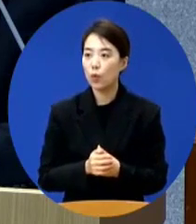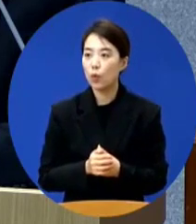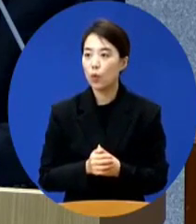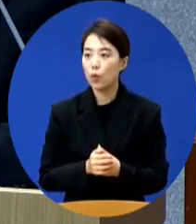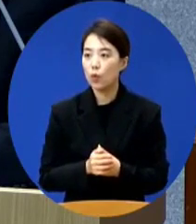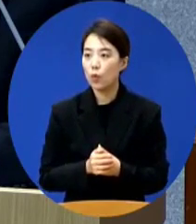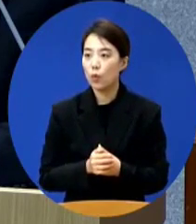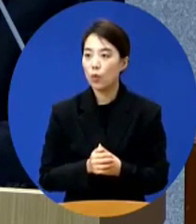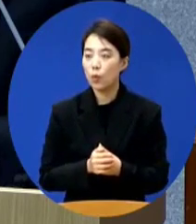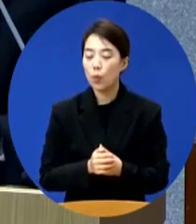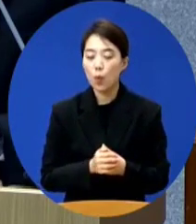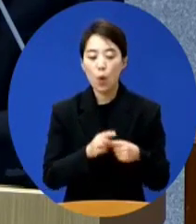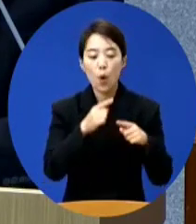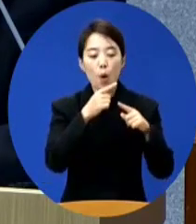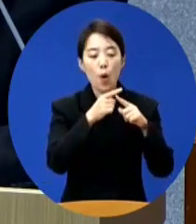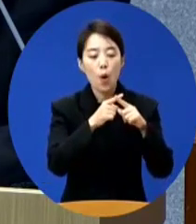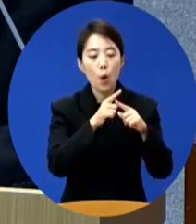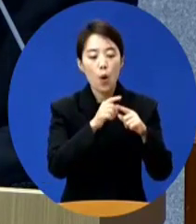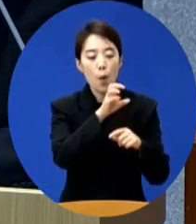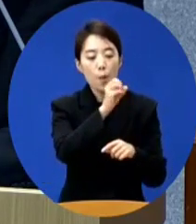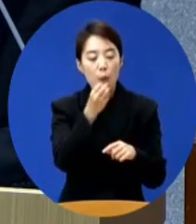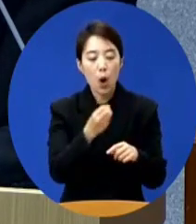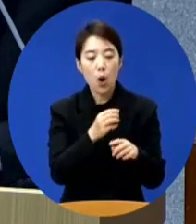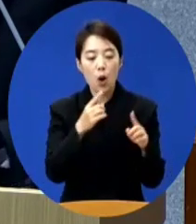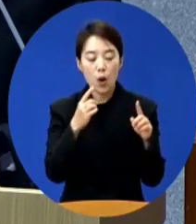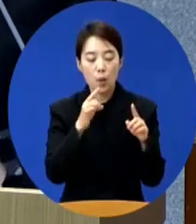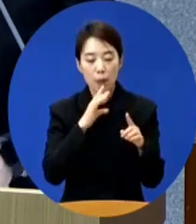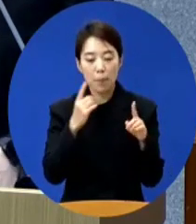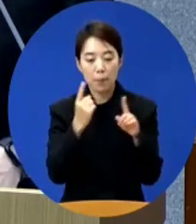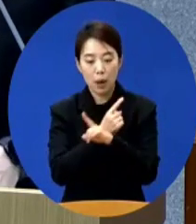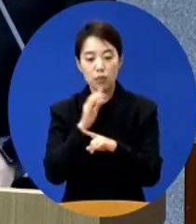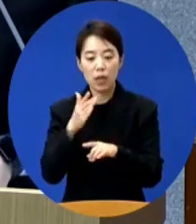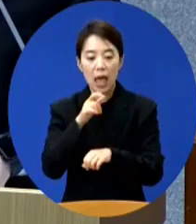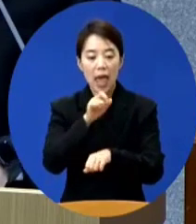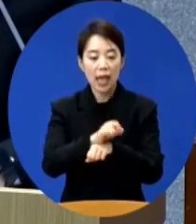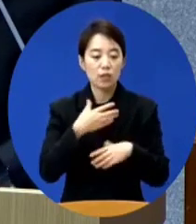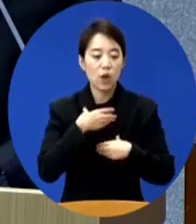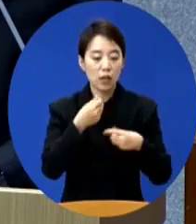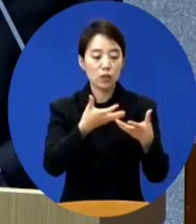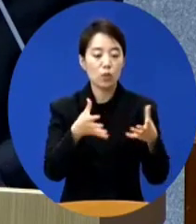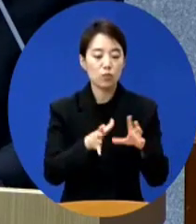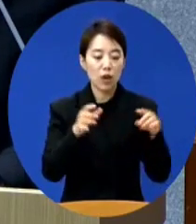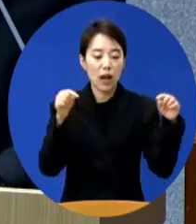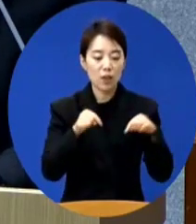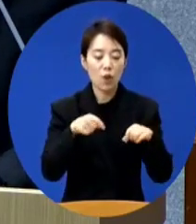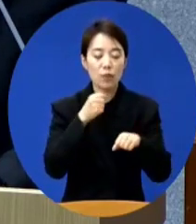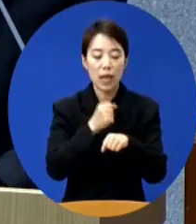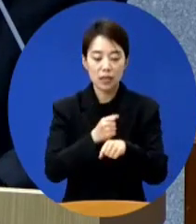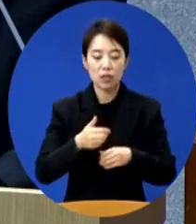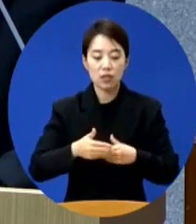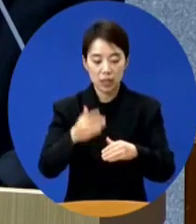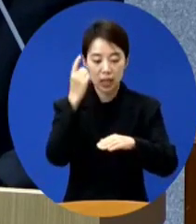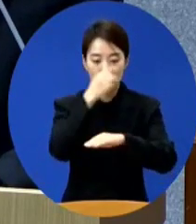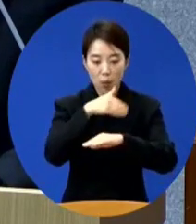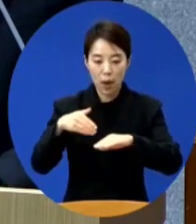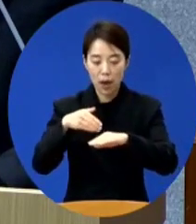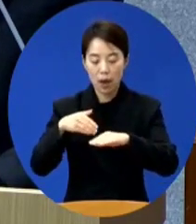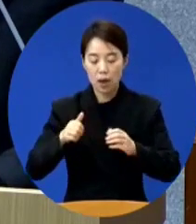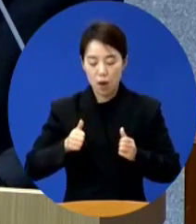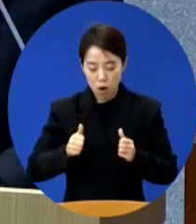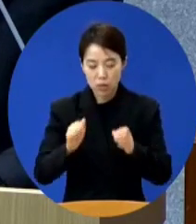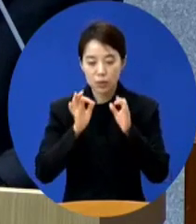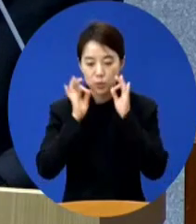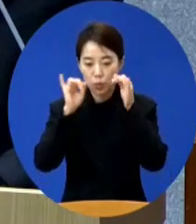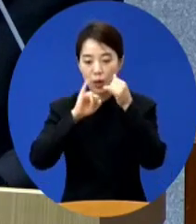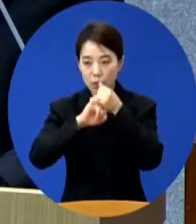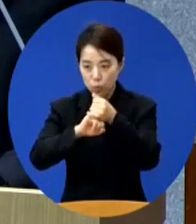그거 고치면 되는 예, 건데 그게 행정안전부하고 이제 협의해서, 예, 이건 정리해야 될 사항인데, 하여튼 최선 다해서 하겠습니다.